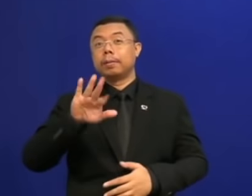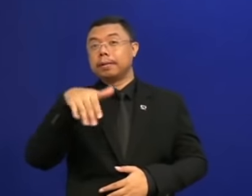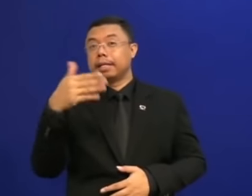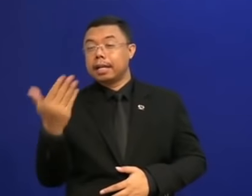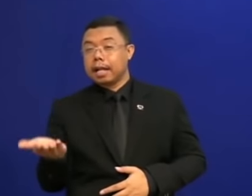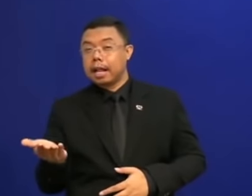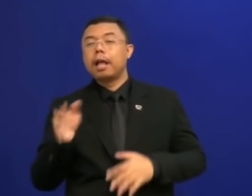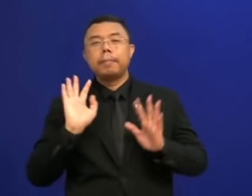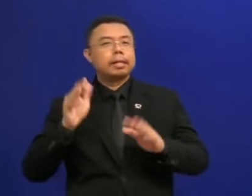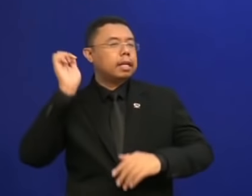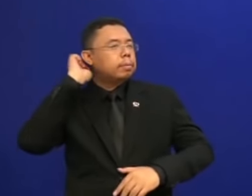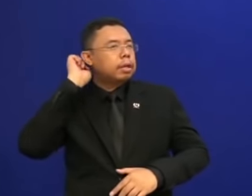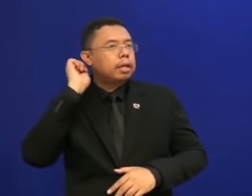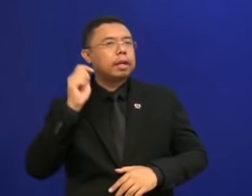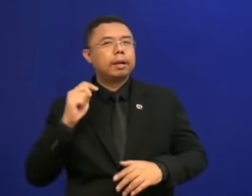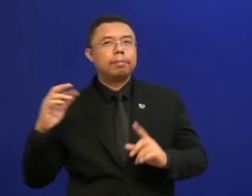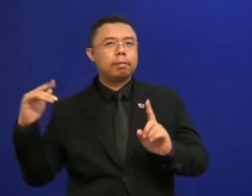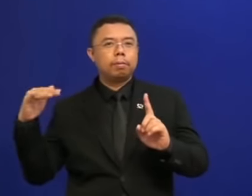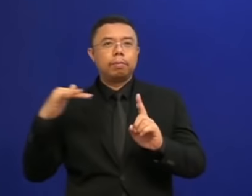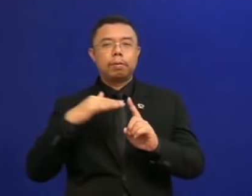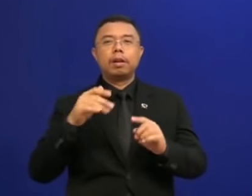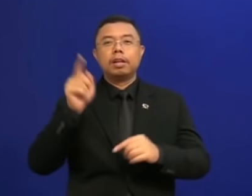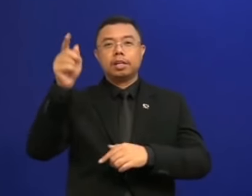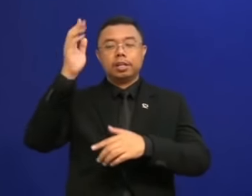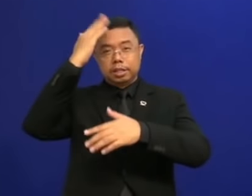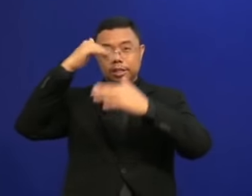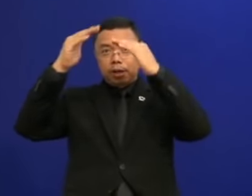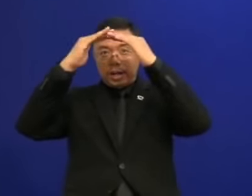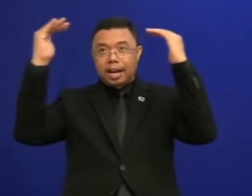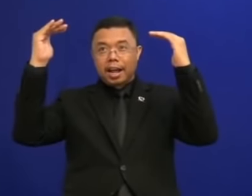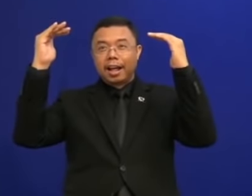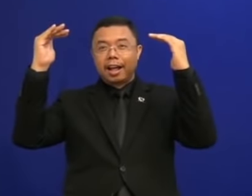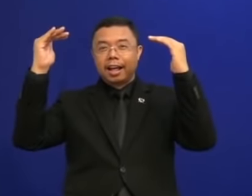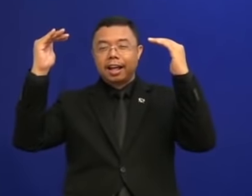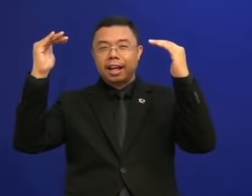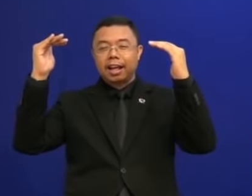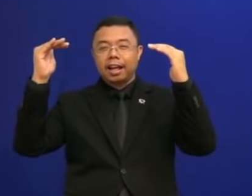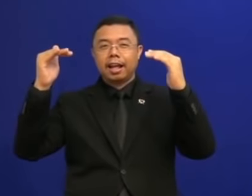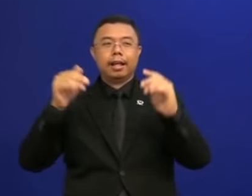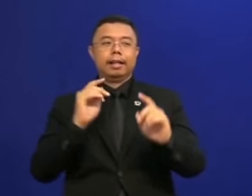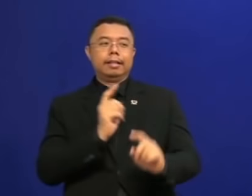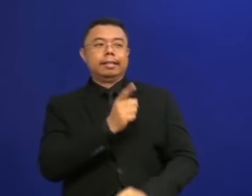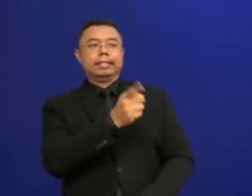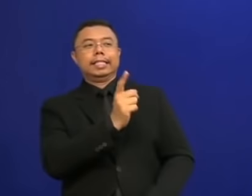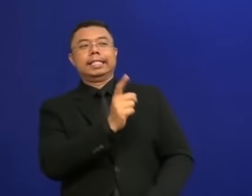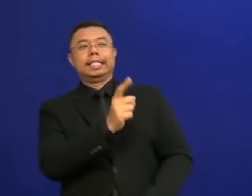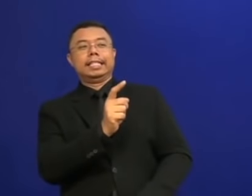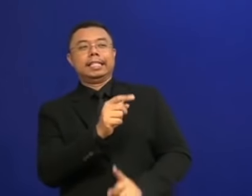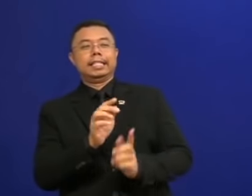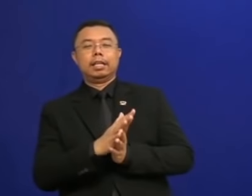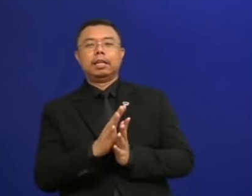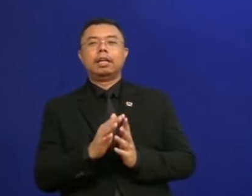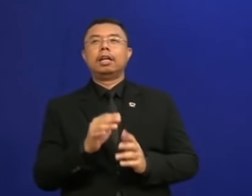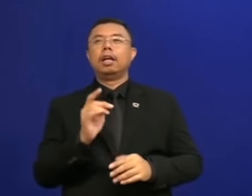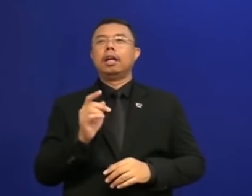dunia, banyak ibu-ibu kerubuti saya di surga. Ini gara-gara